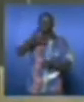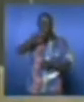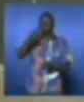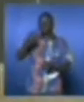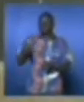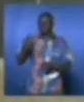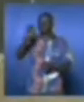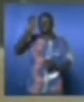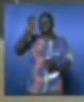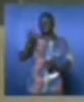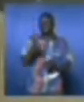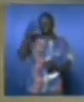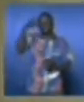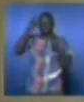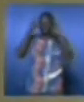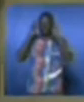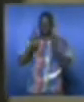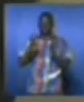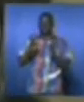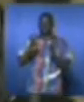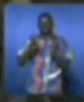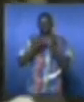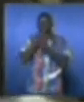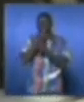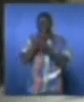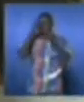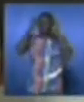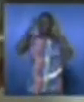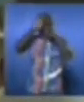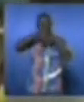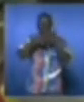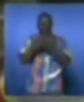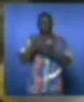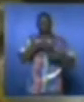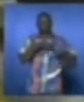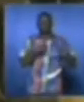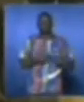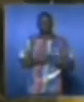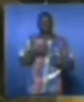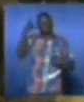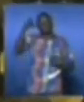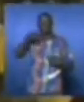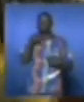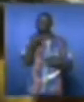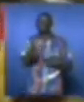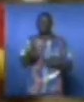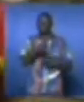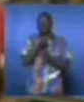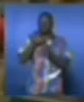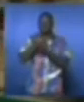Jean-Étienne Belemnyegré, le métier d'enseignant, c'est toute sa vie. Un sacerdoce qu'il assure pleinement au